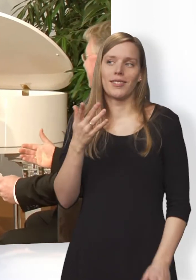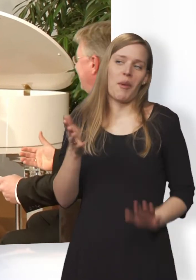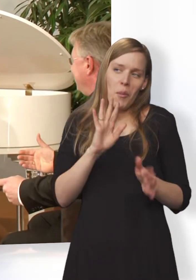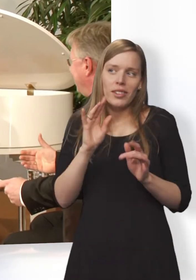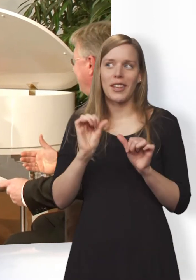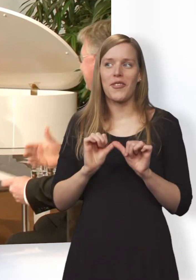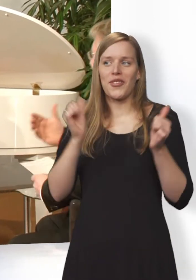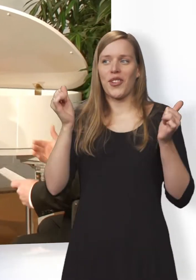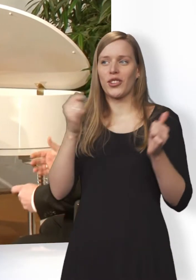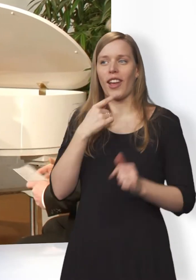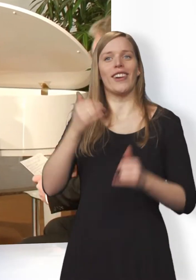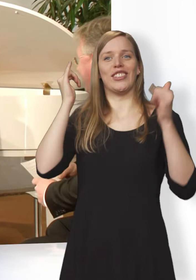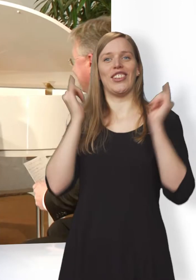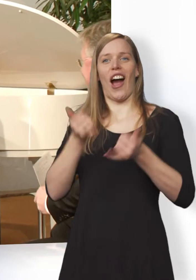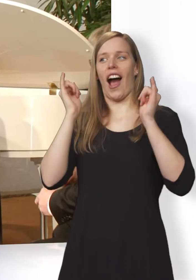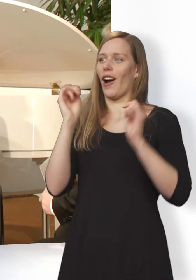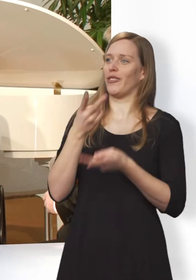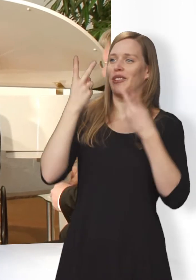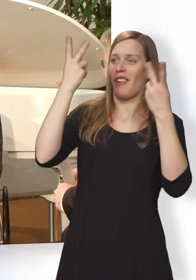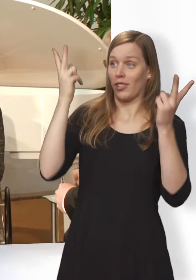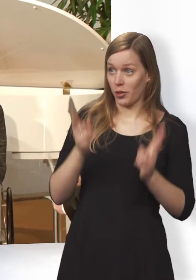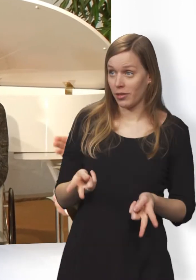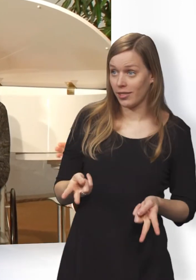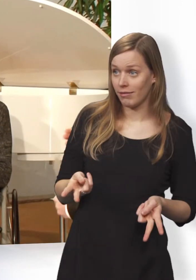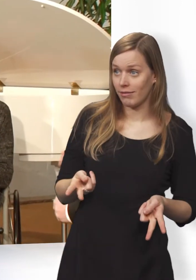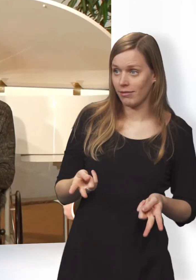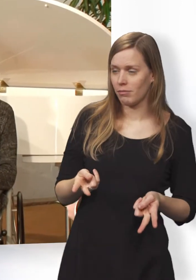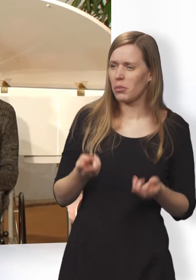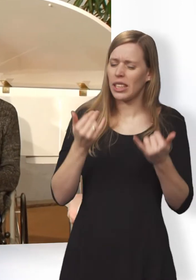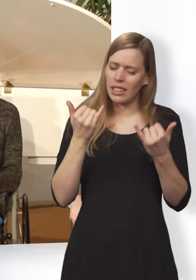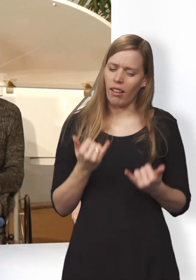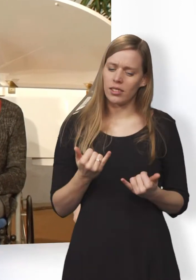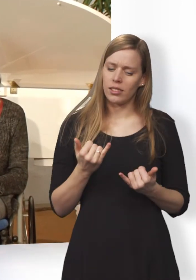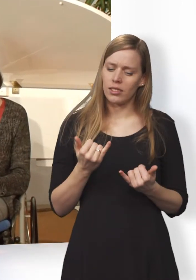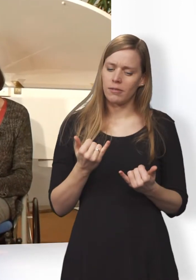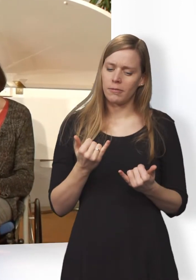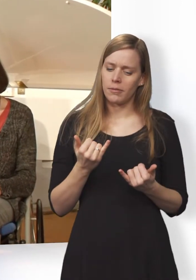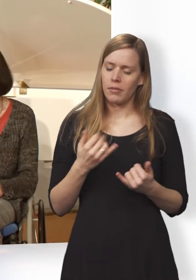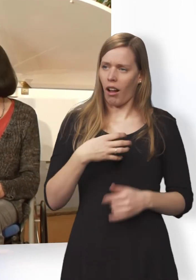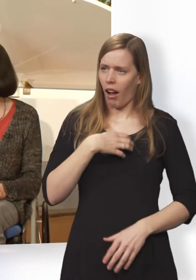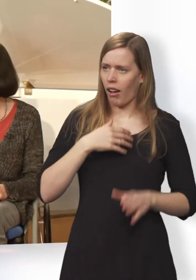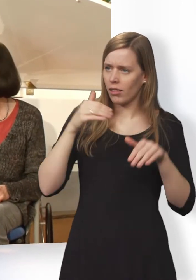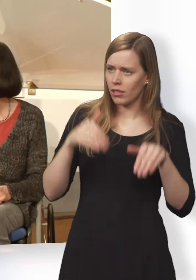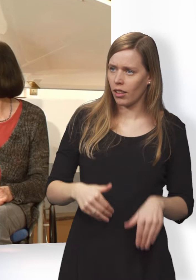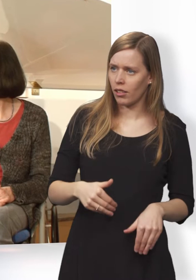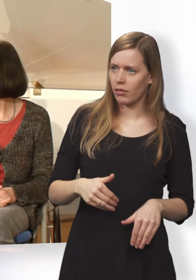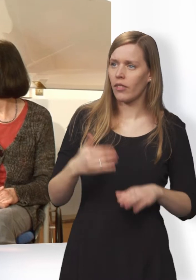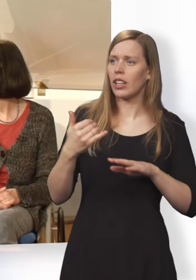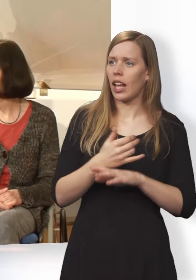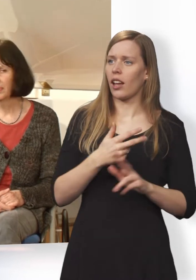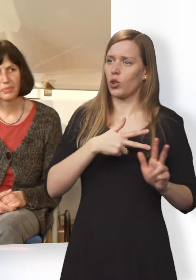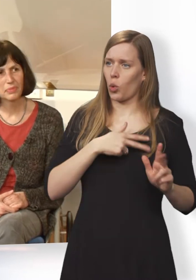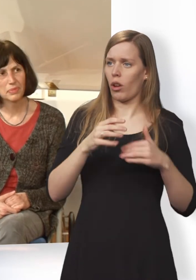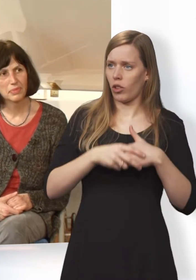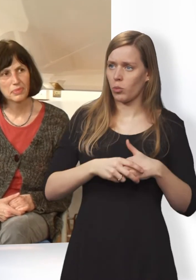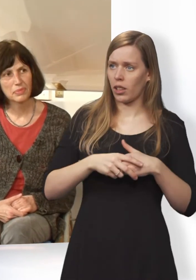vermutlich mal mit einem herzerfrischenden jahr natürlich hat dieses treue dieses eheversprechen nochmal jetzt